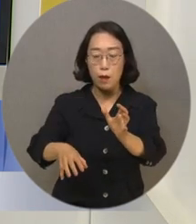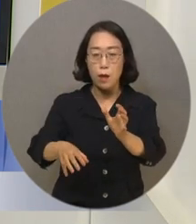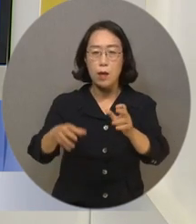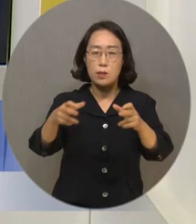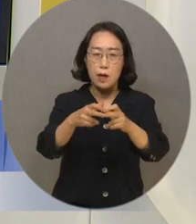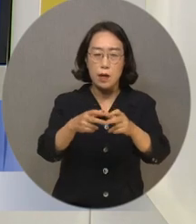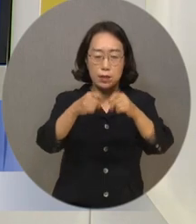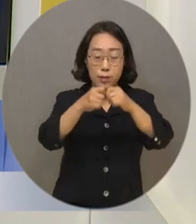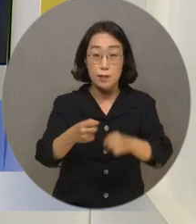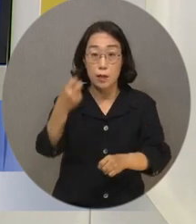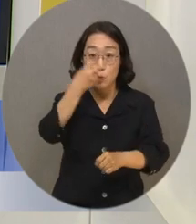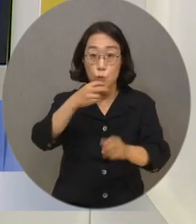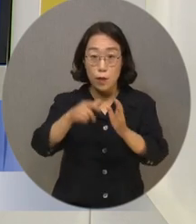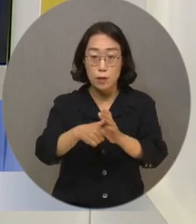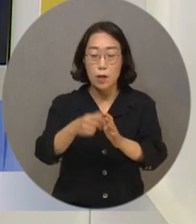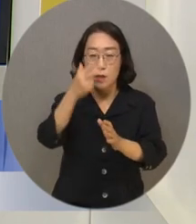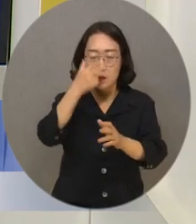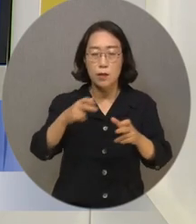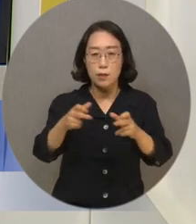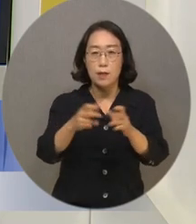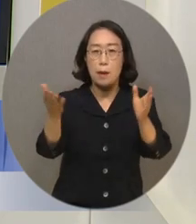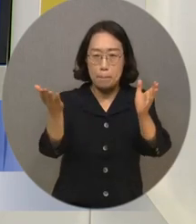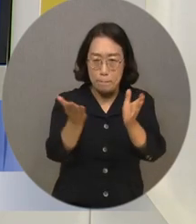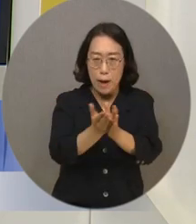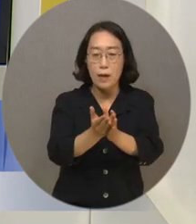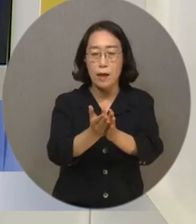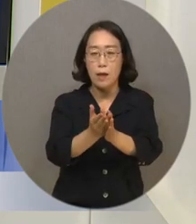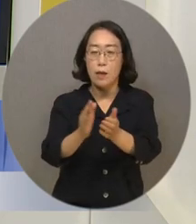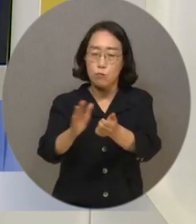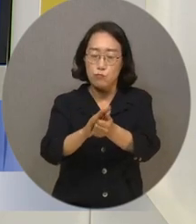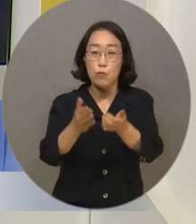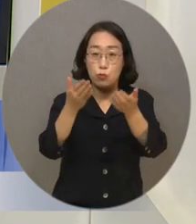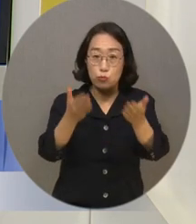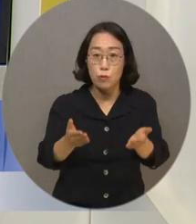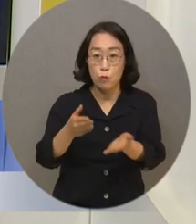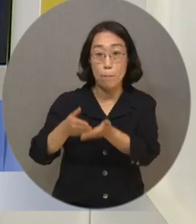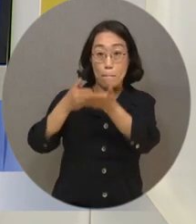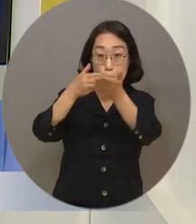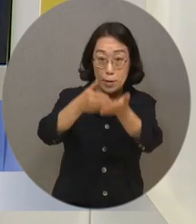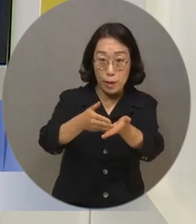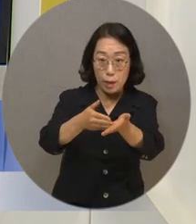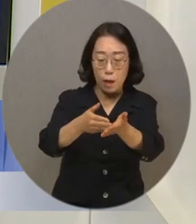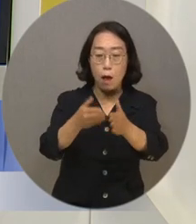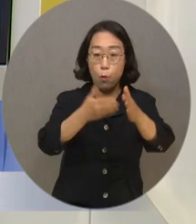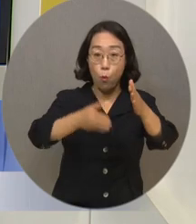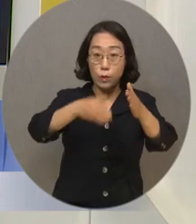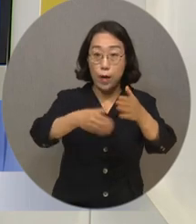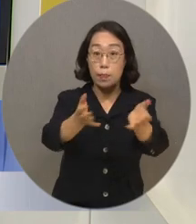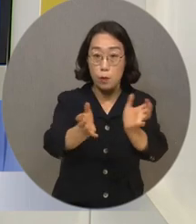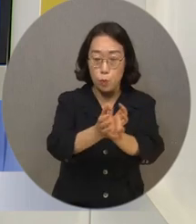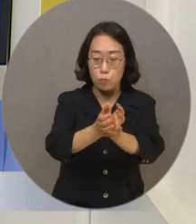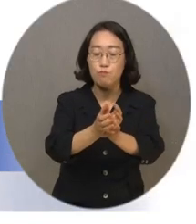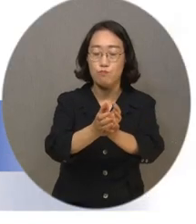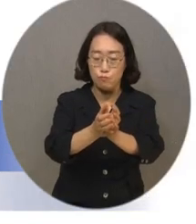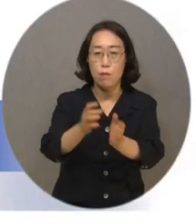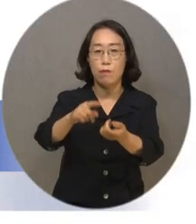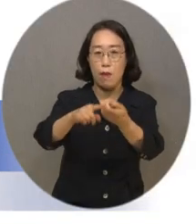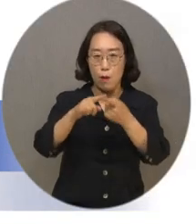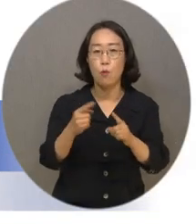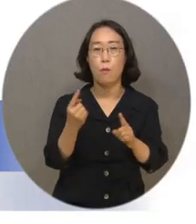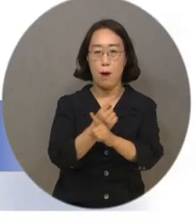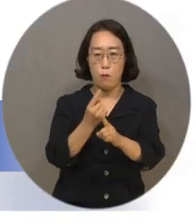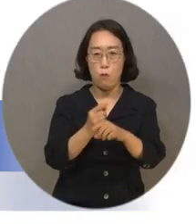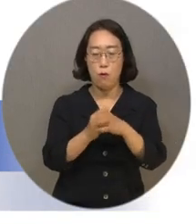때 시각장애 특성을 반영하라는 권고를 한 바 있는데요. 공단이 이를 수용했다는 소식입니다.